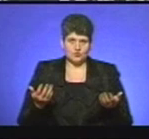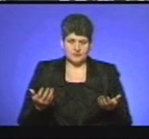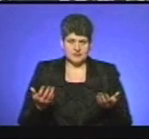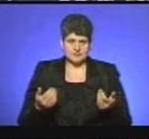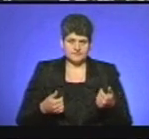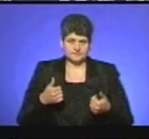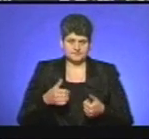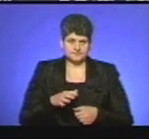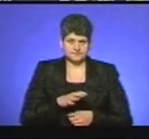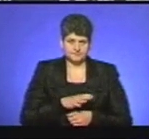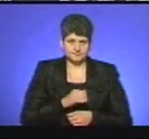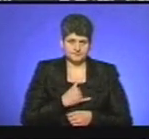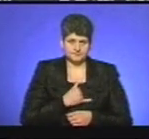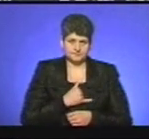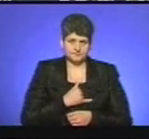нас